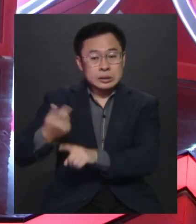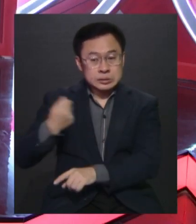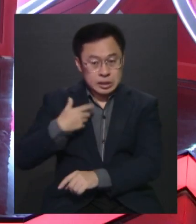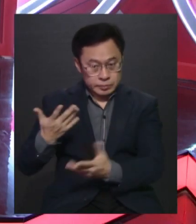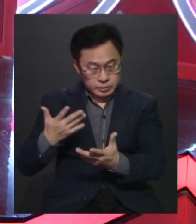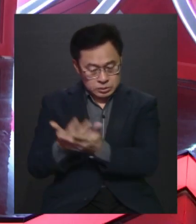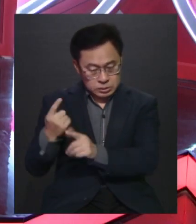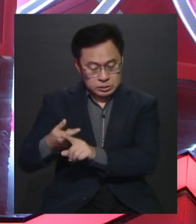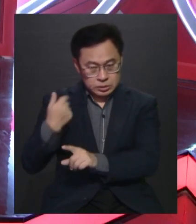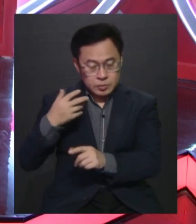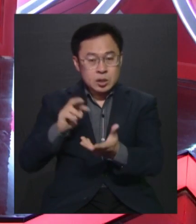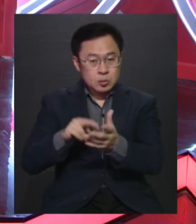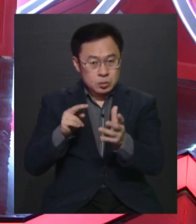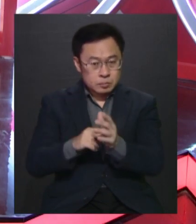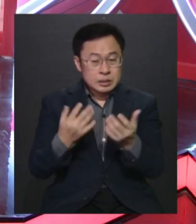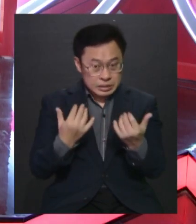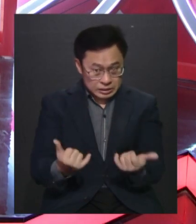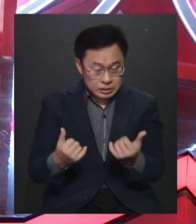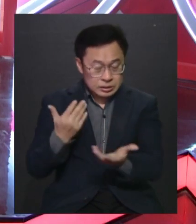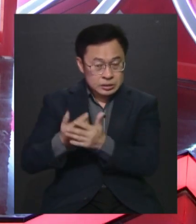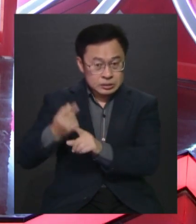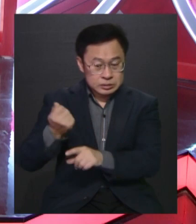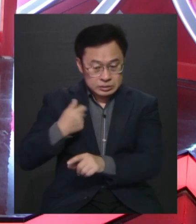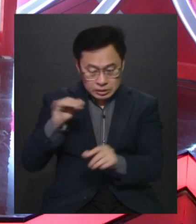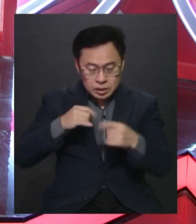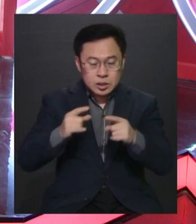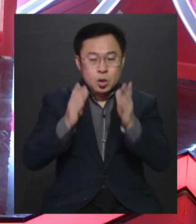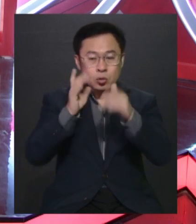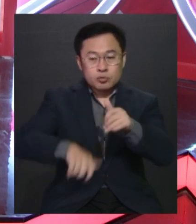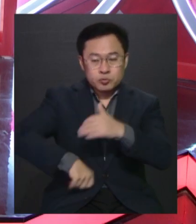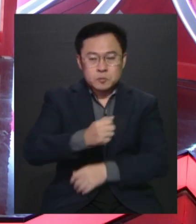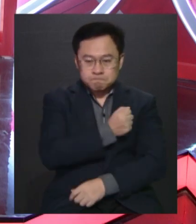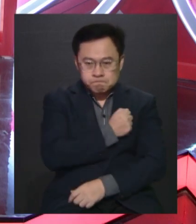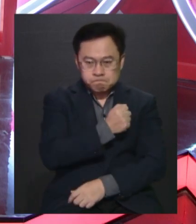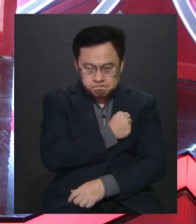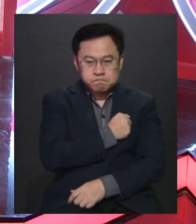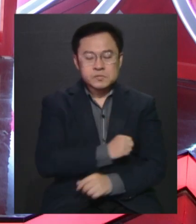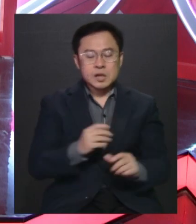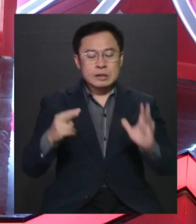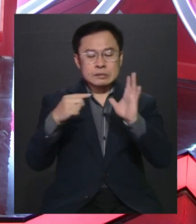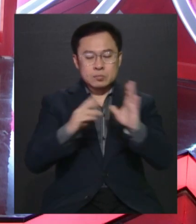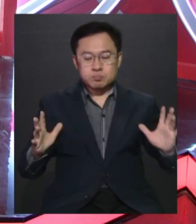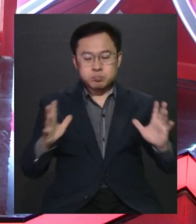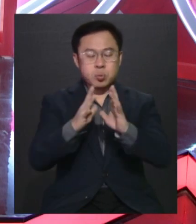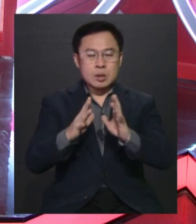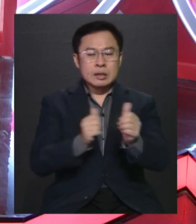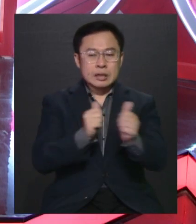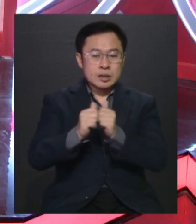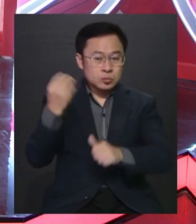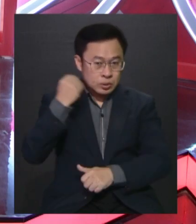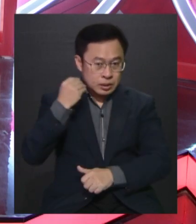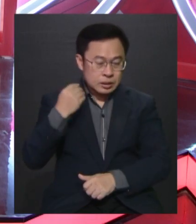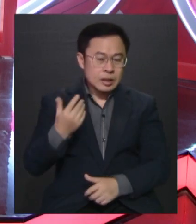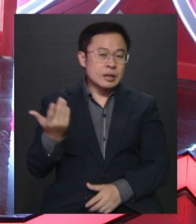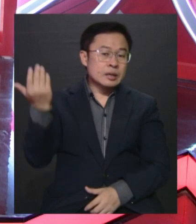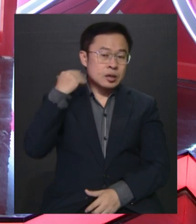เห็นในกระแส แต่ก็ชื่นชมความเป็นมืออาชีพของนักบอลเทโรเพราะว่าข่าวนี้มันตั้งแต่เกมที่แล้วแล้วนะฮะก็กลายเป็นที่เทโรที่บุกไปเจออุทัยก็